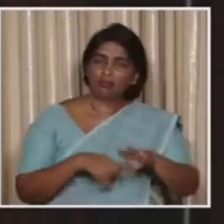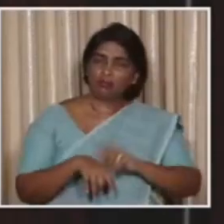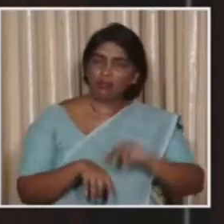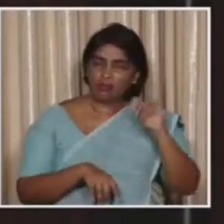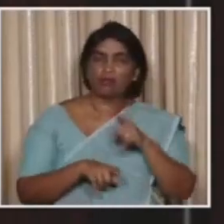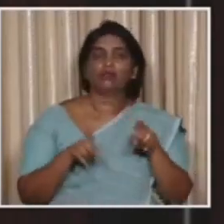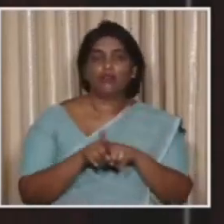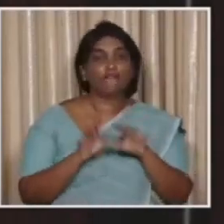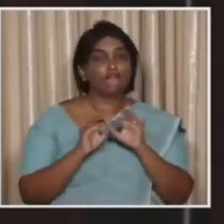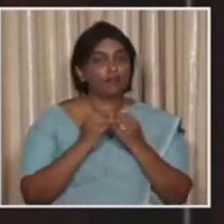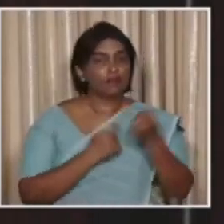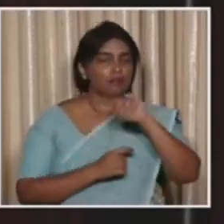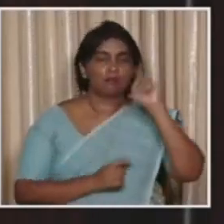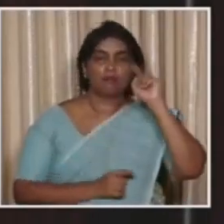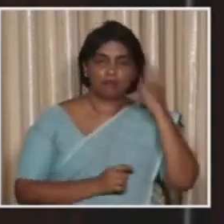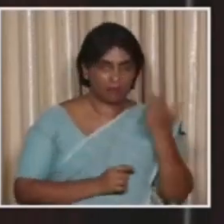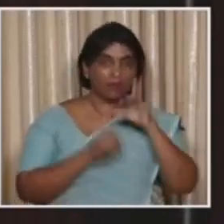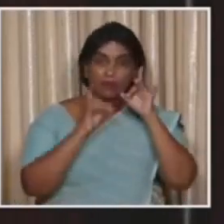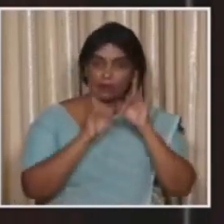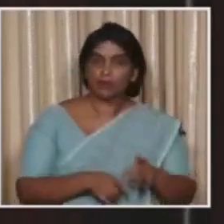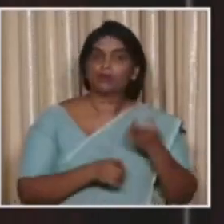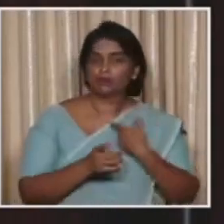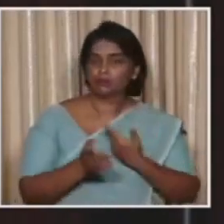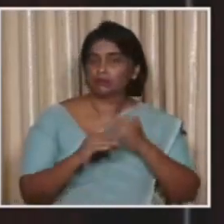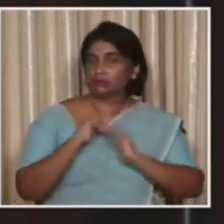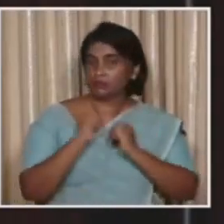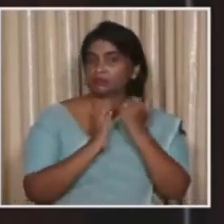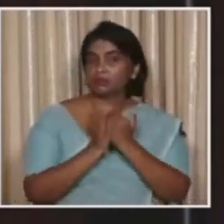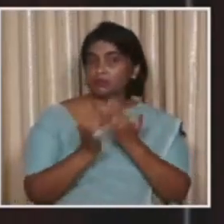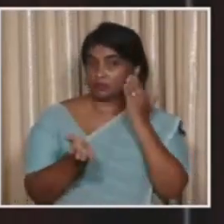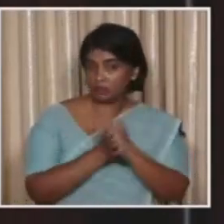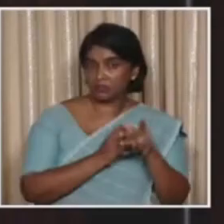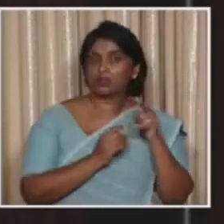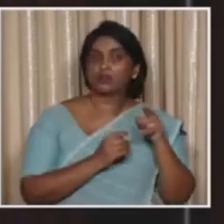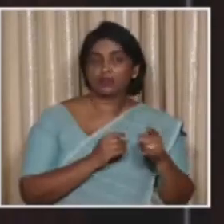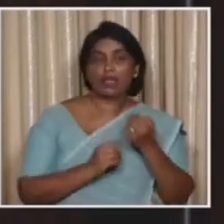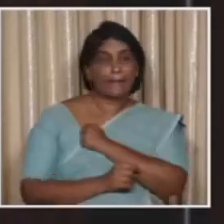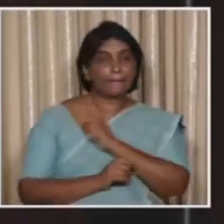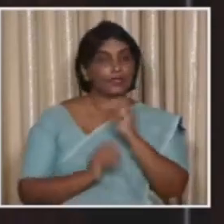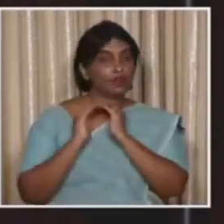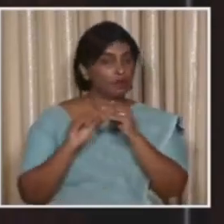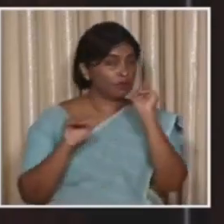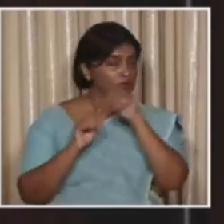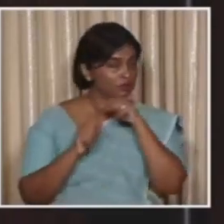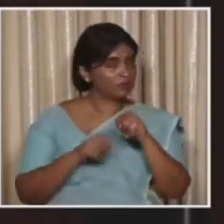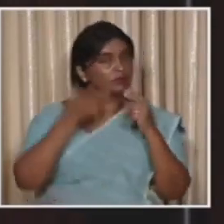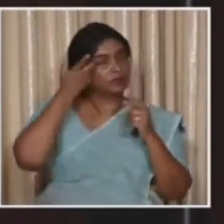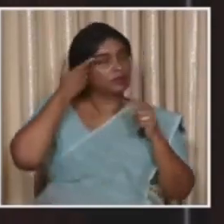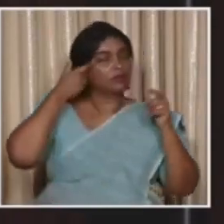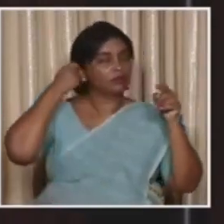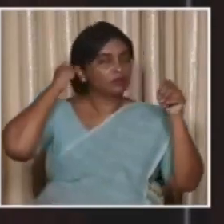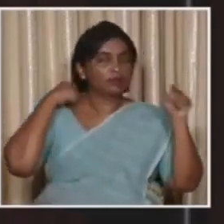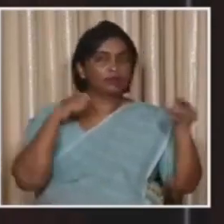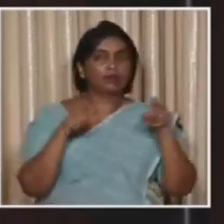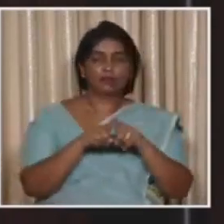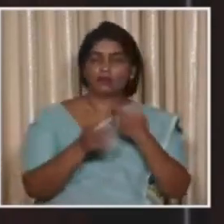ඒ පවුල් වල අය දන්නෙත් නැහැ. ඉතින් මෙහෙම අයට යම් කිසි ක්‍රමවේදයක් වැඩපිළිවෙලක් යොදලා අපේ තානාපති කාර්යාල හරහා හරි ඔවුන්ට